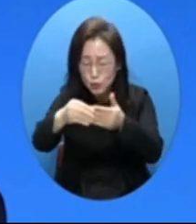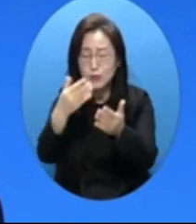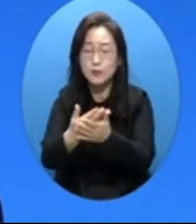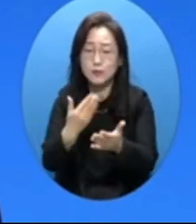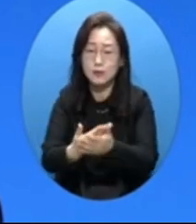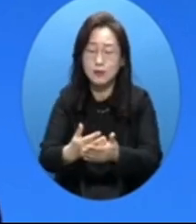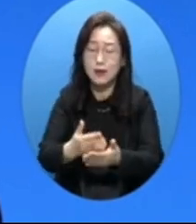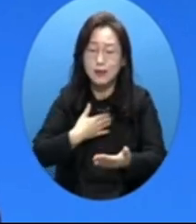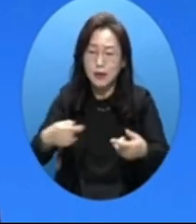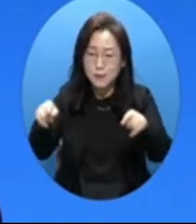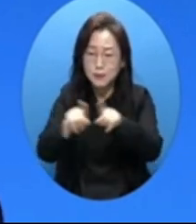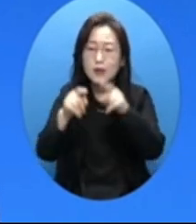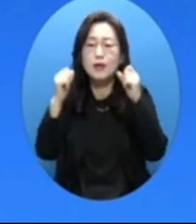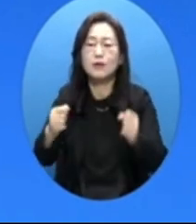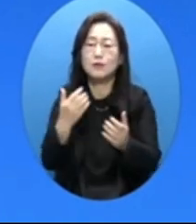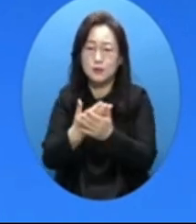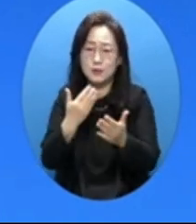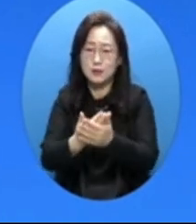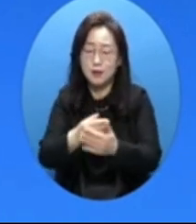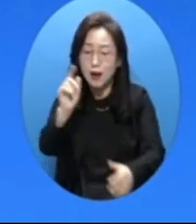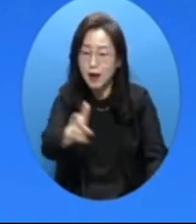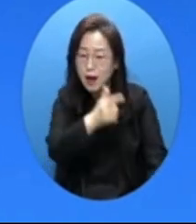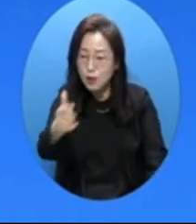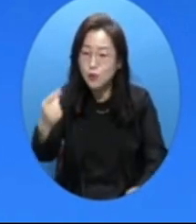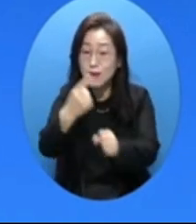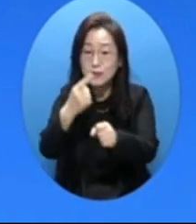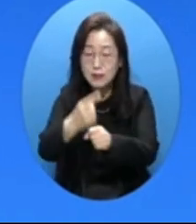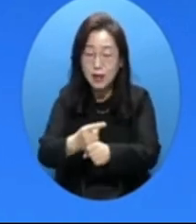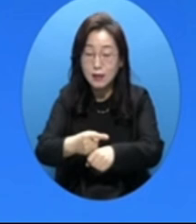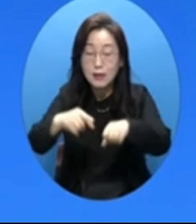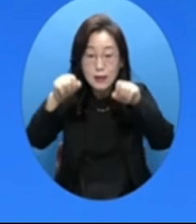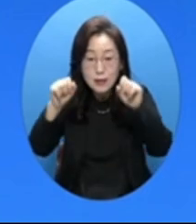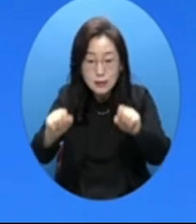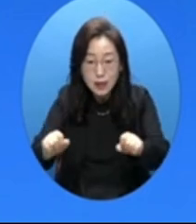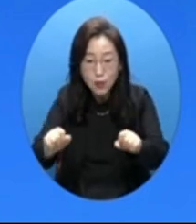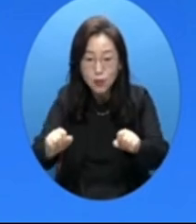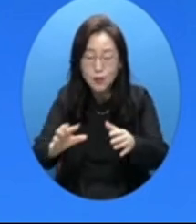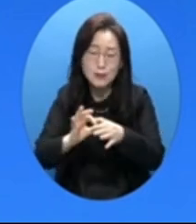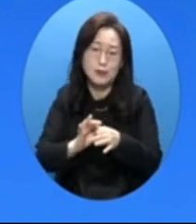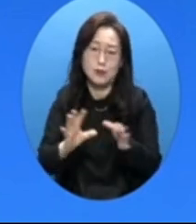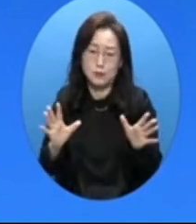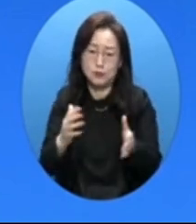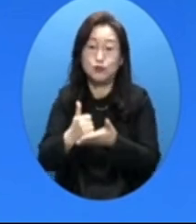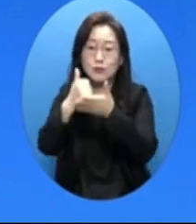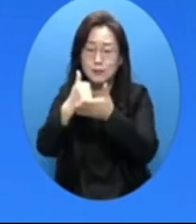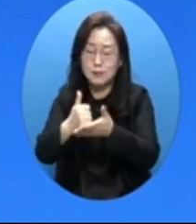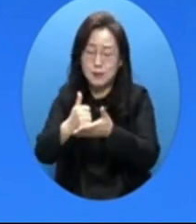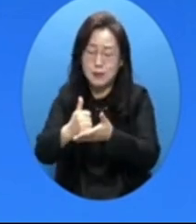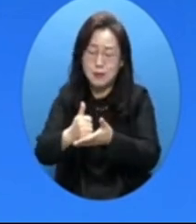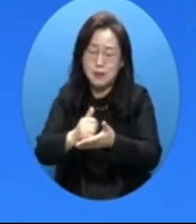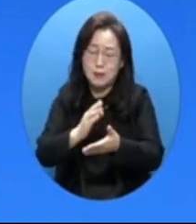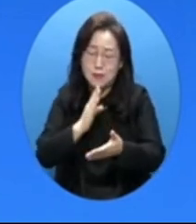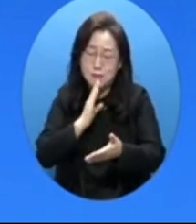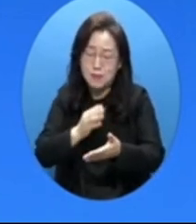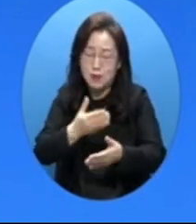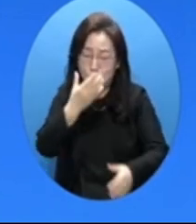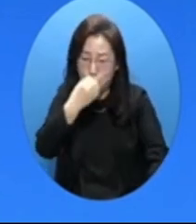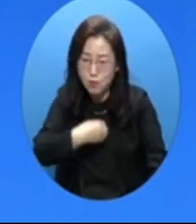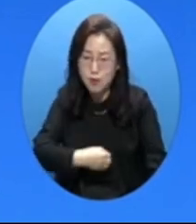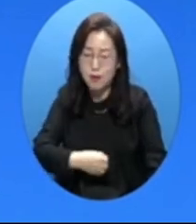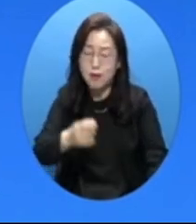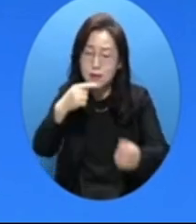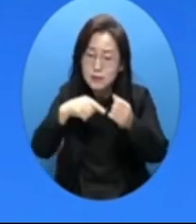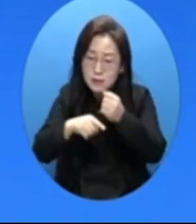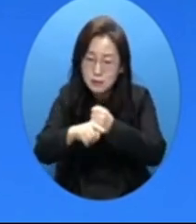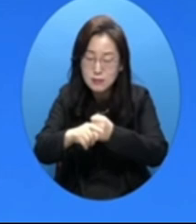주옵소서 나와 함께 하여 주시고 하루와 1시간을 살아도 정말 주님 앞에서 의미있게 보람 있게 행복하게 살아가는